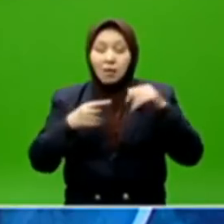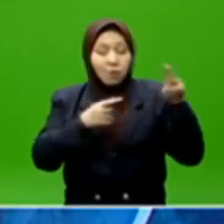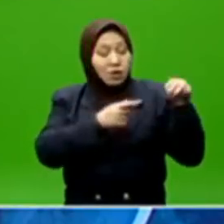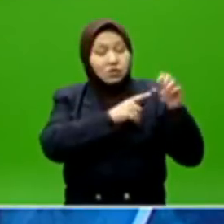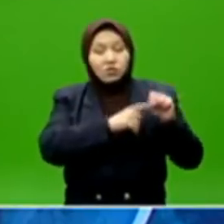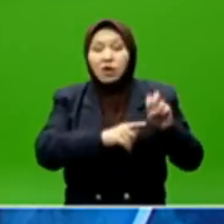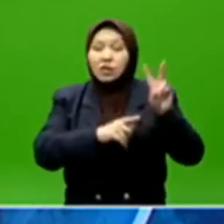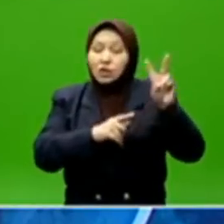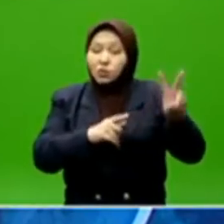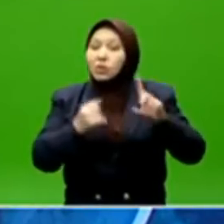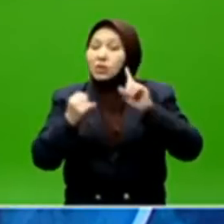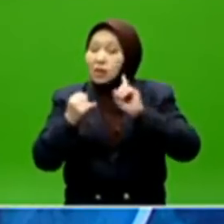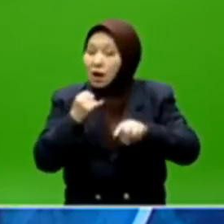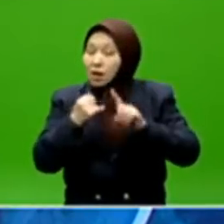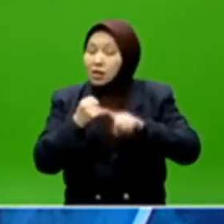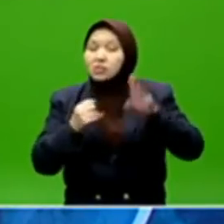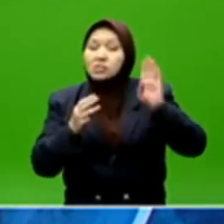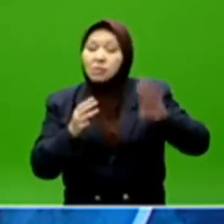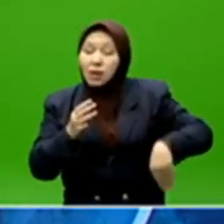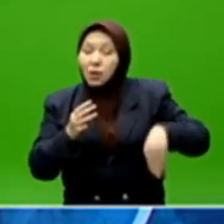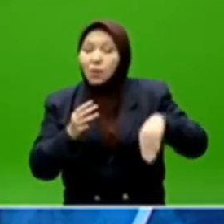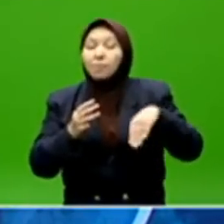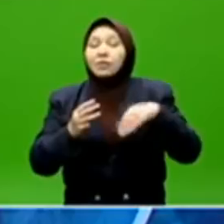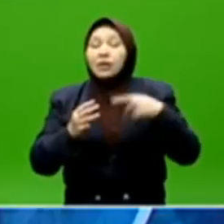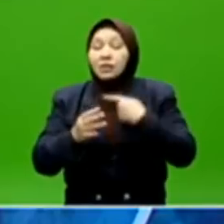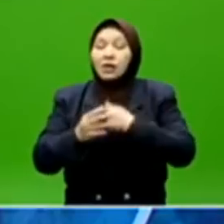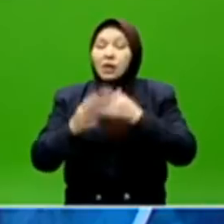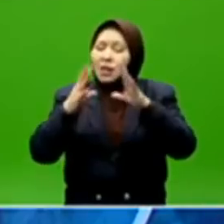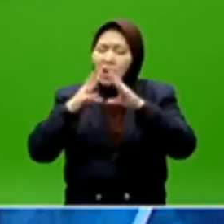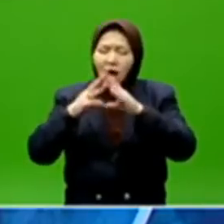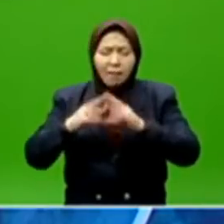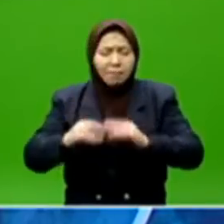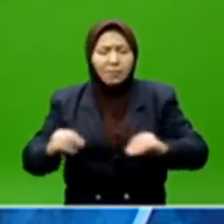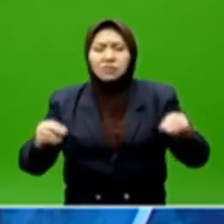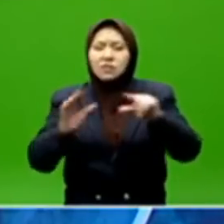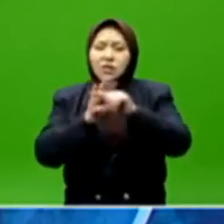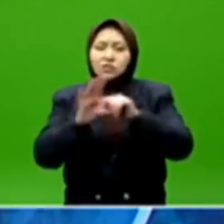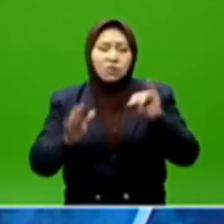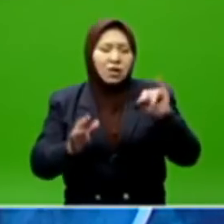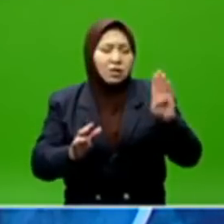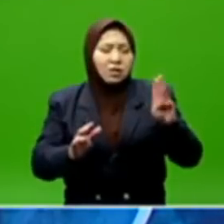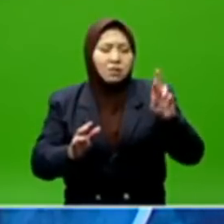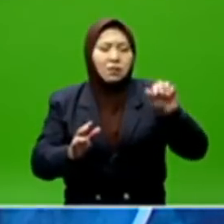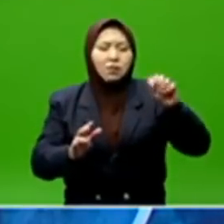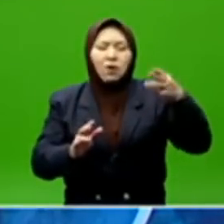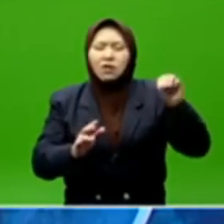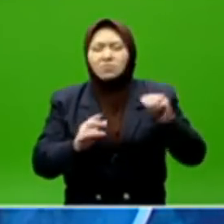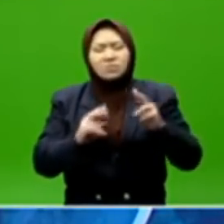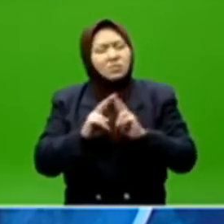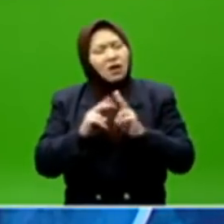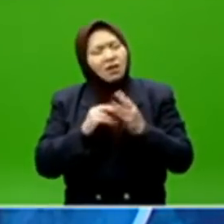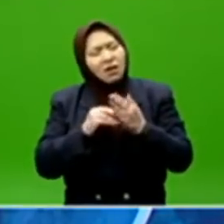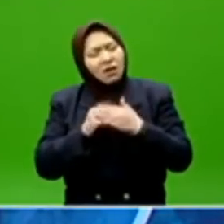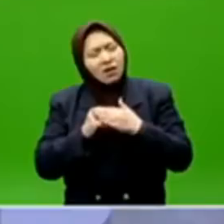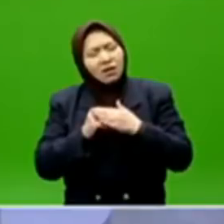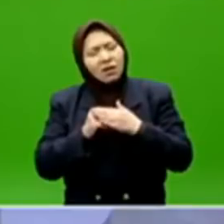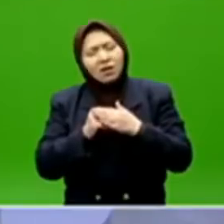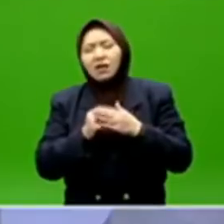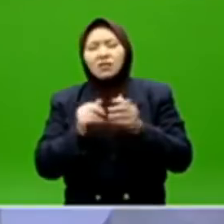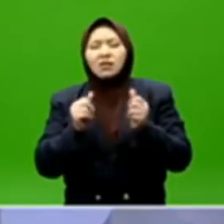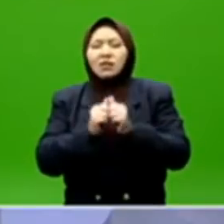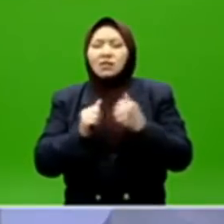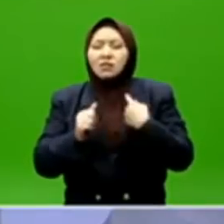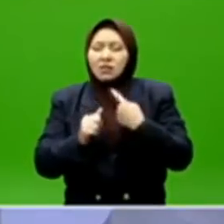kedua terakhir sebelum tamatnya surah Ibrahim. Sebenarnya surah Ibrahim ni Sangat dekat Ustaz ya dengan kita saat ini